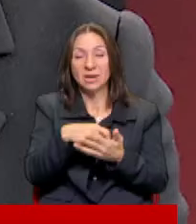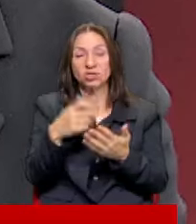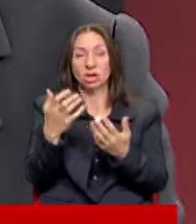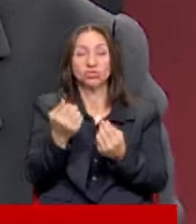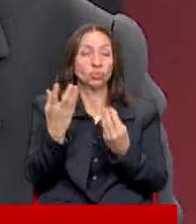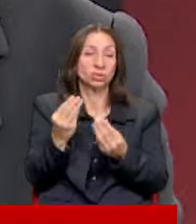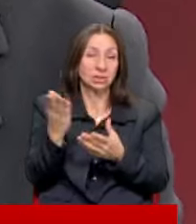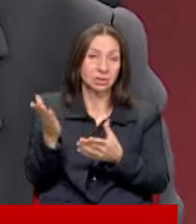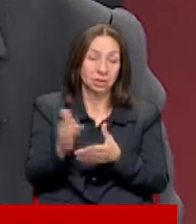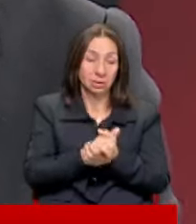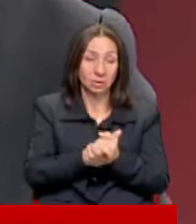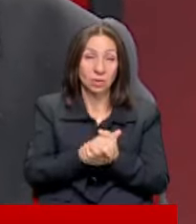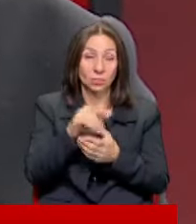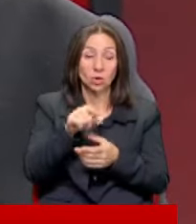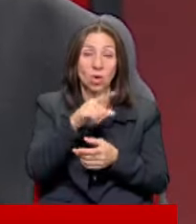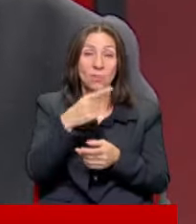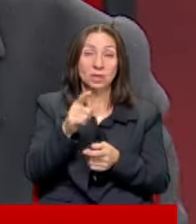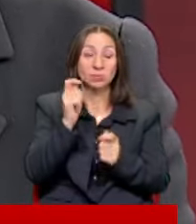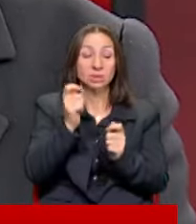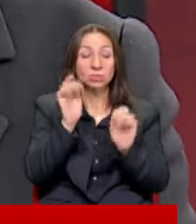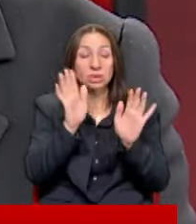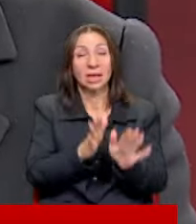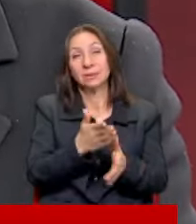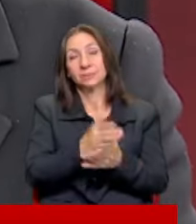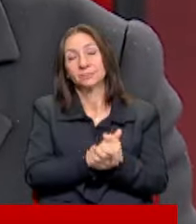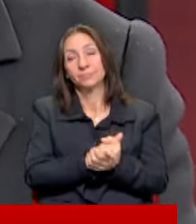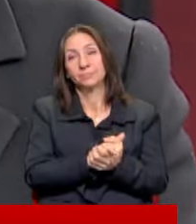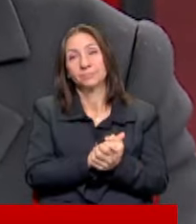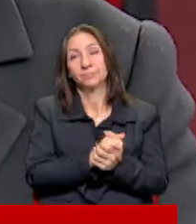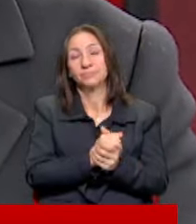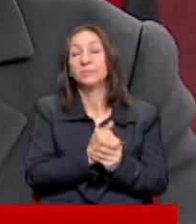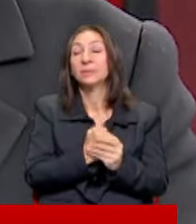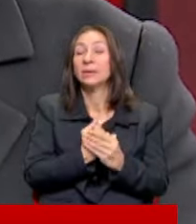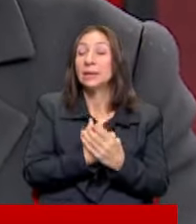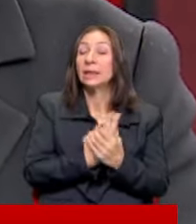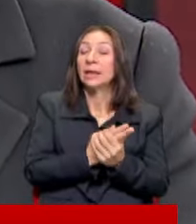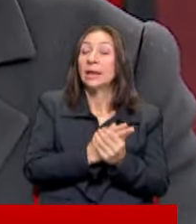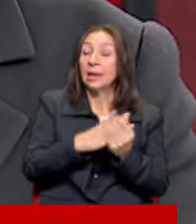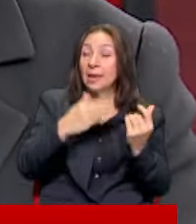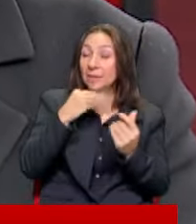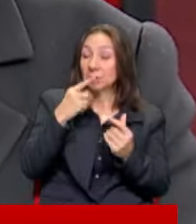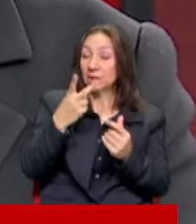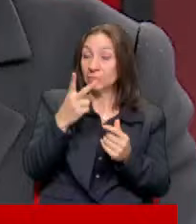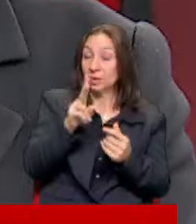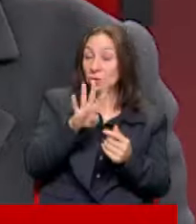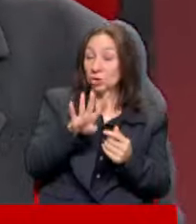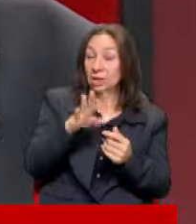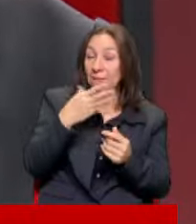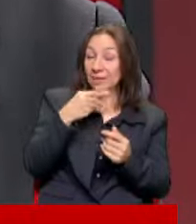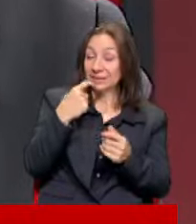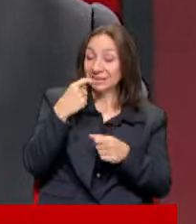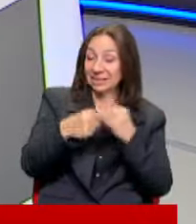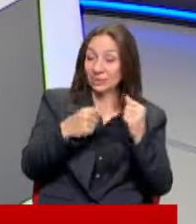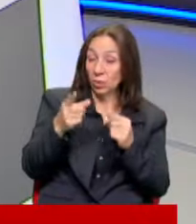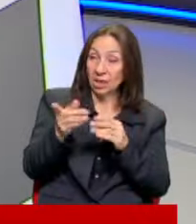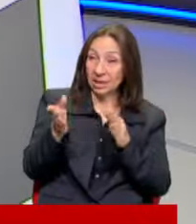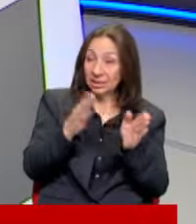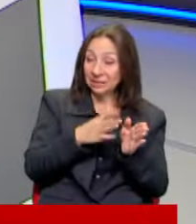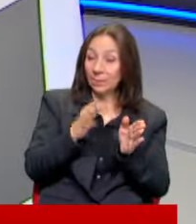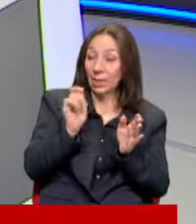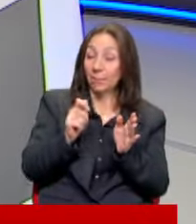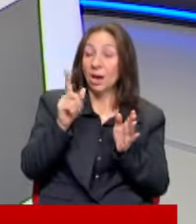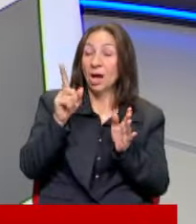maaş alıyor olacaktı bugün 10.000 liraya mahkum edilmiş durumda şimdi o zaman emekliler dediniz 2024 emekliler senesi bir oraya geçiş yapalım